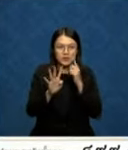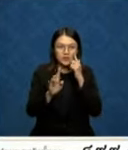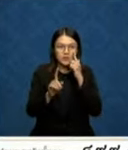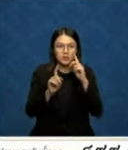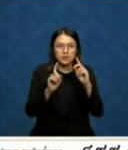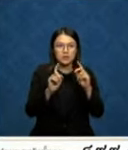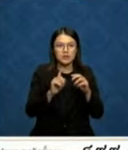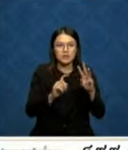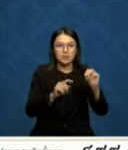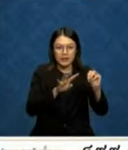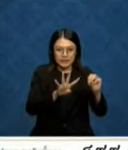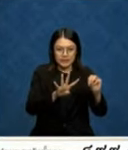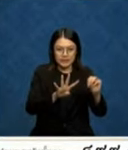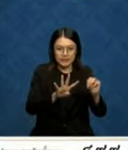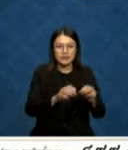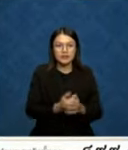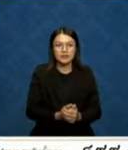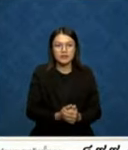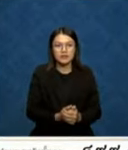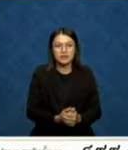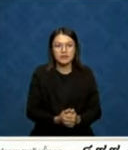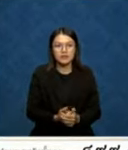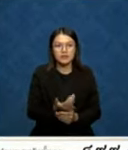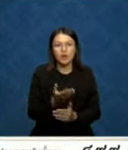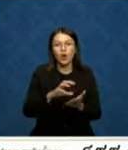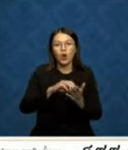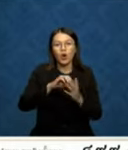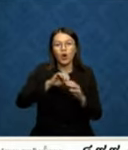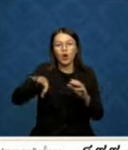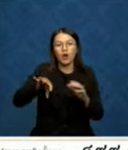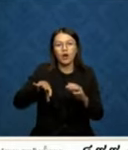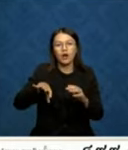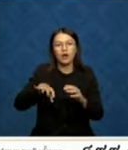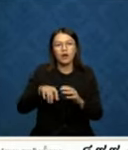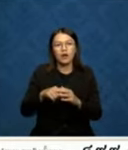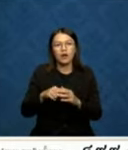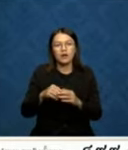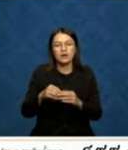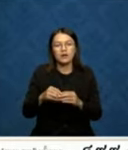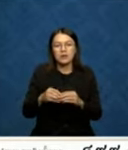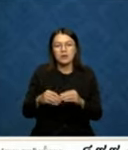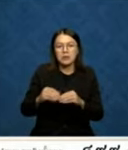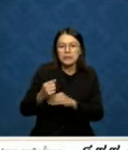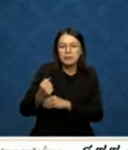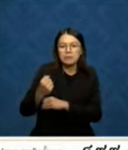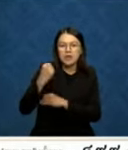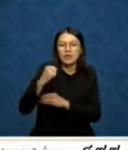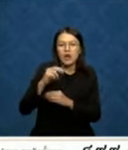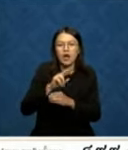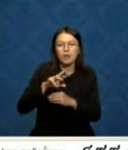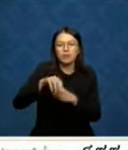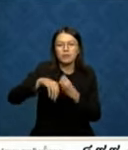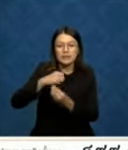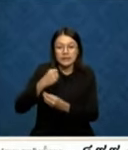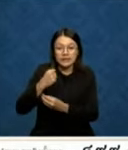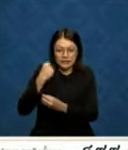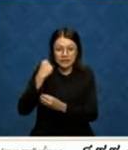ะครับมาตรา4นะครับผมขอตัดนะครับคำว่าสร้างความเข้มแข็งของระบบเศรษฐกิจเป็นข้อกังวลนะ